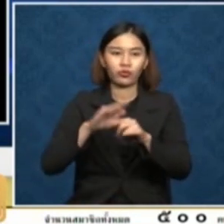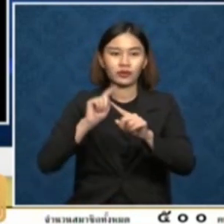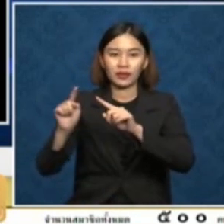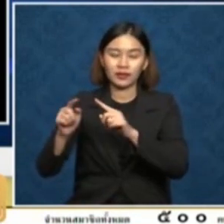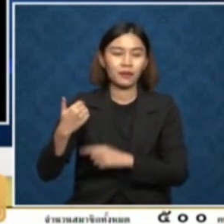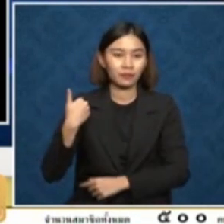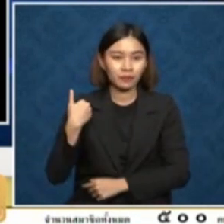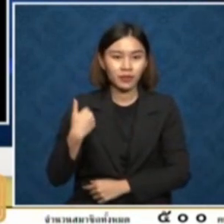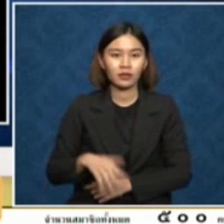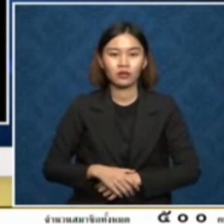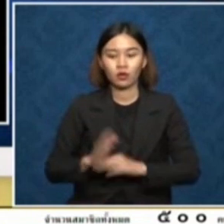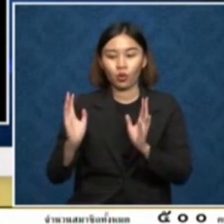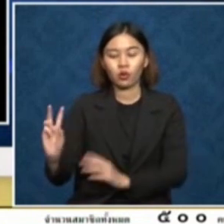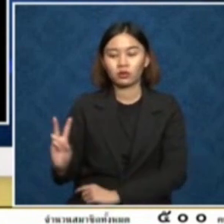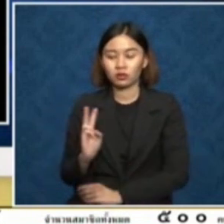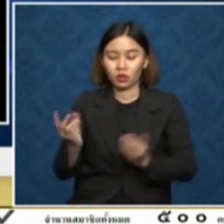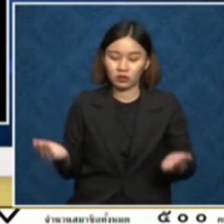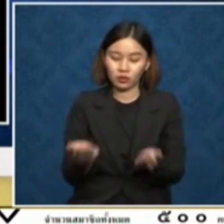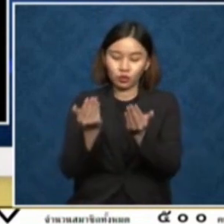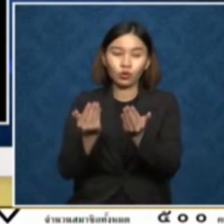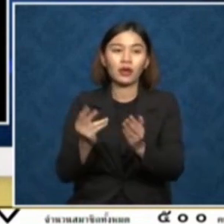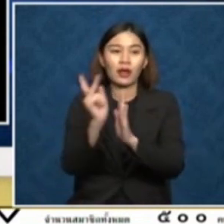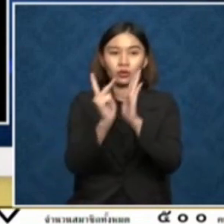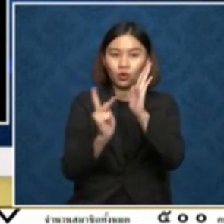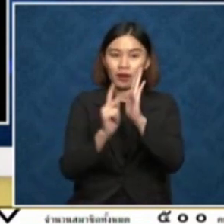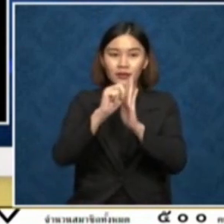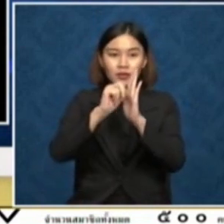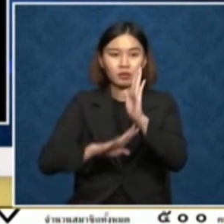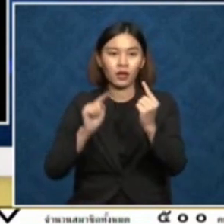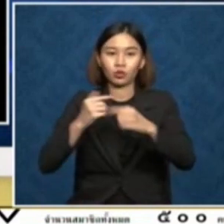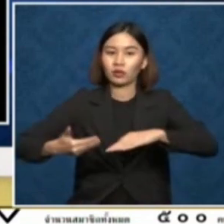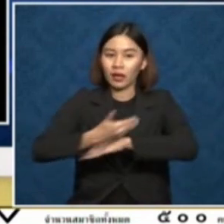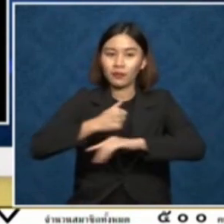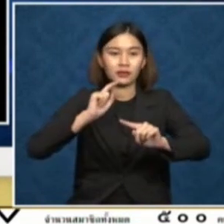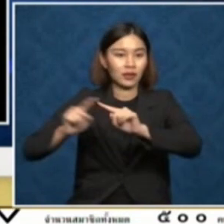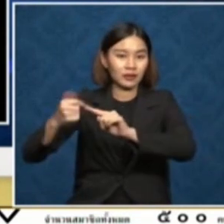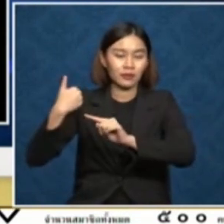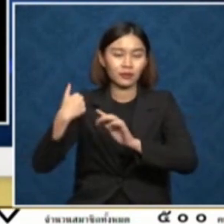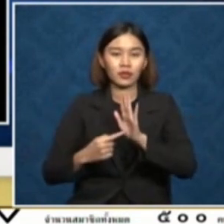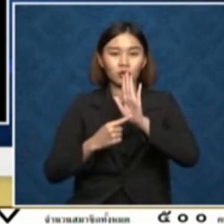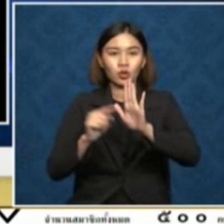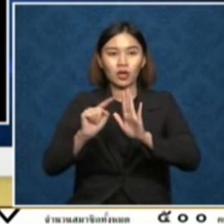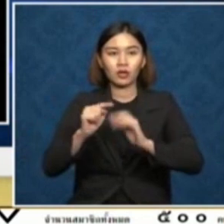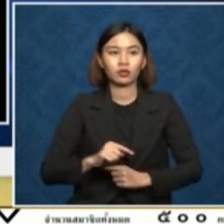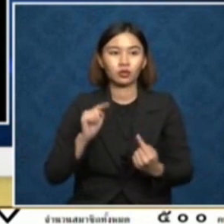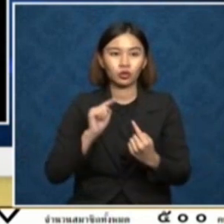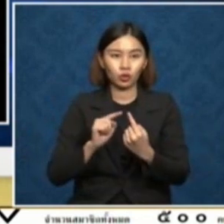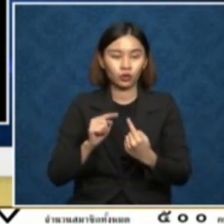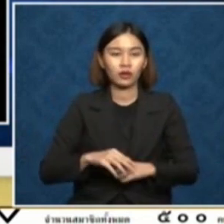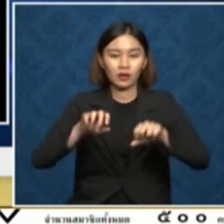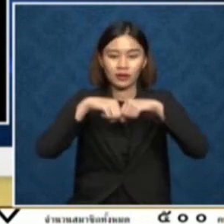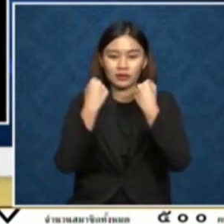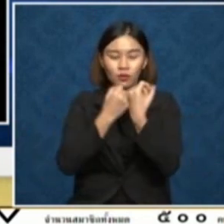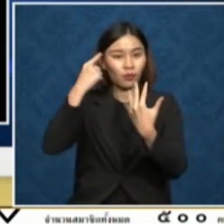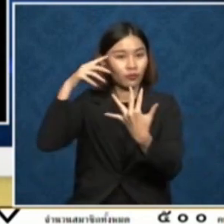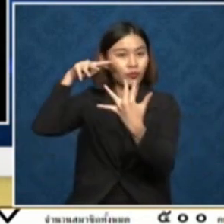ใน LGBTQ+ นะคะว่า transgender เหล่านี้เนี่ยเขาต่อสู้เพื่อเรียกร้องความเป็นมนุษย์ผ่านการดูถูกเหยียดหยาม